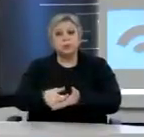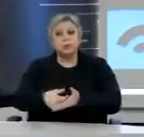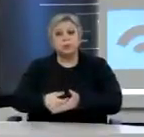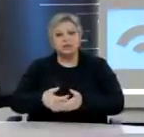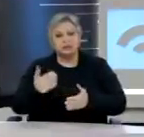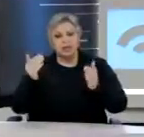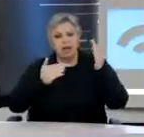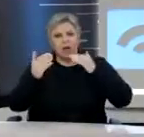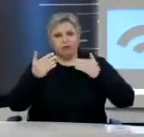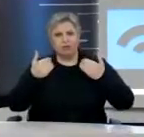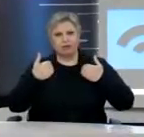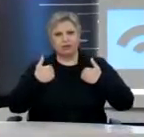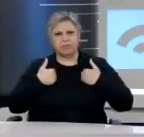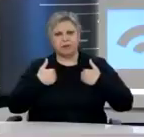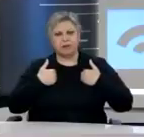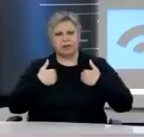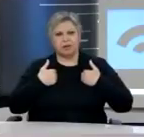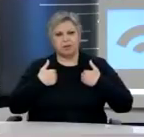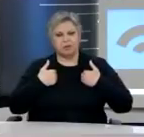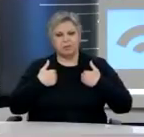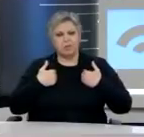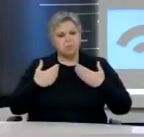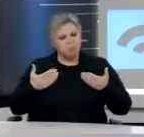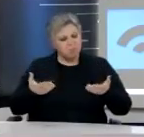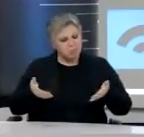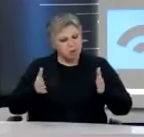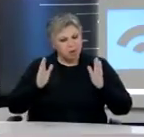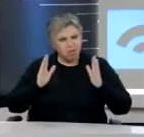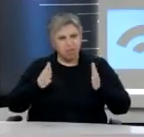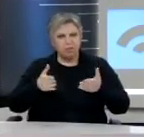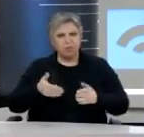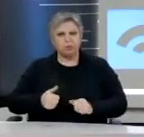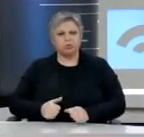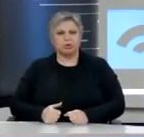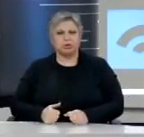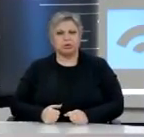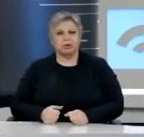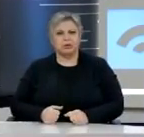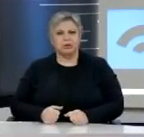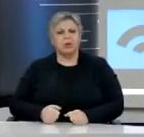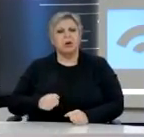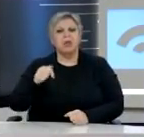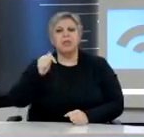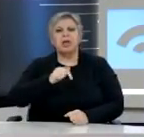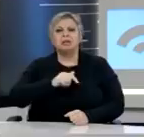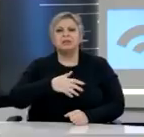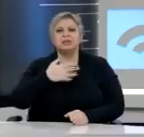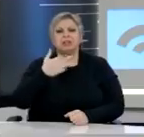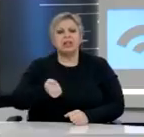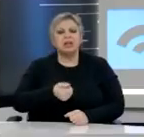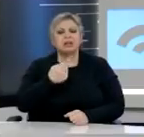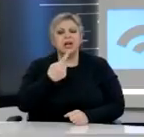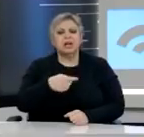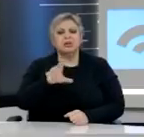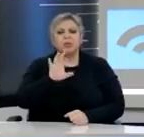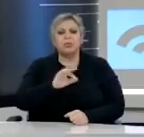Που βεβαίως θα ήταν μια εύκολη επιλογή για μένα, γιατί θα ήταν δεδομένο ότι δεν θα την κερδίζατε, κύριε Μητσοτάκη. Δεν θα βρίσκατε